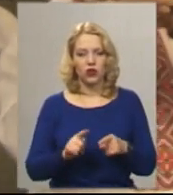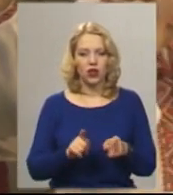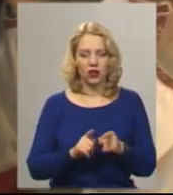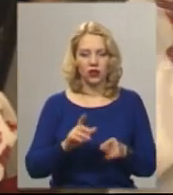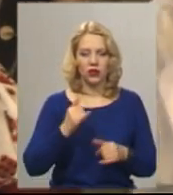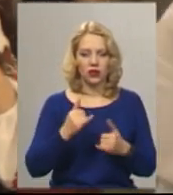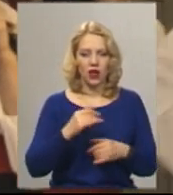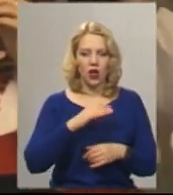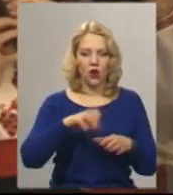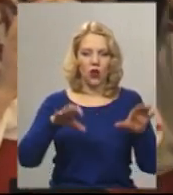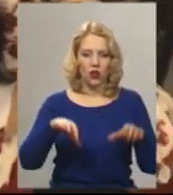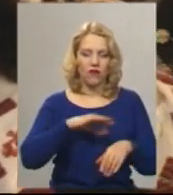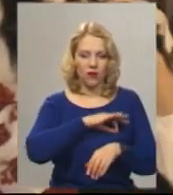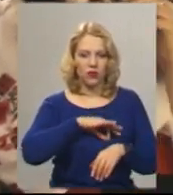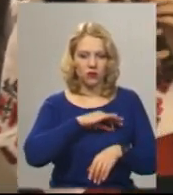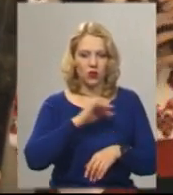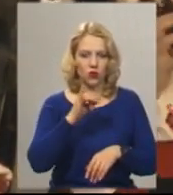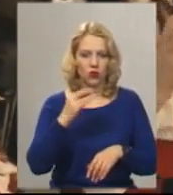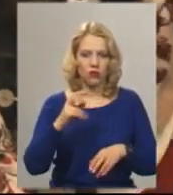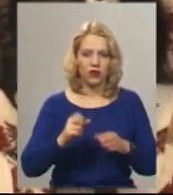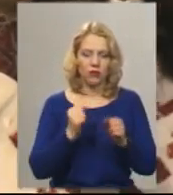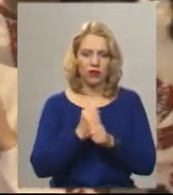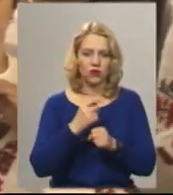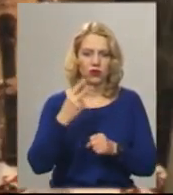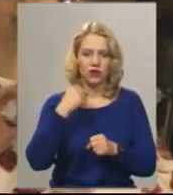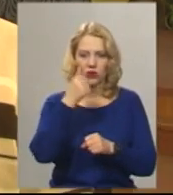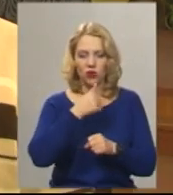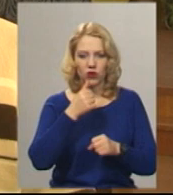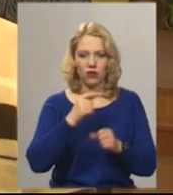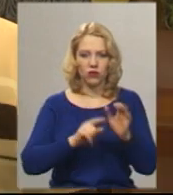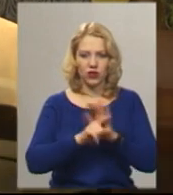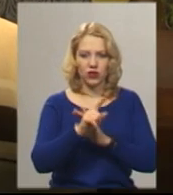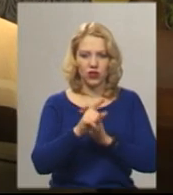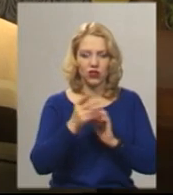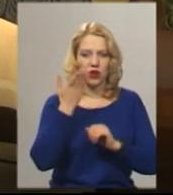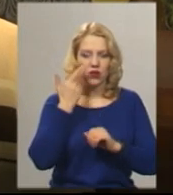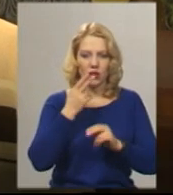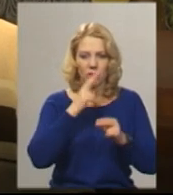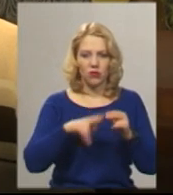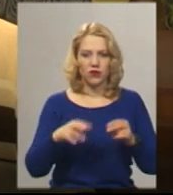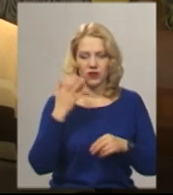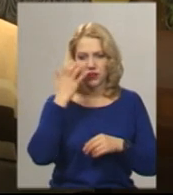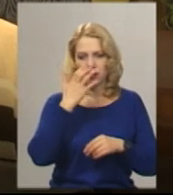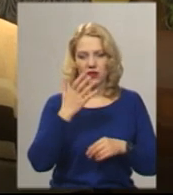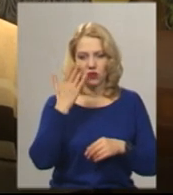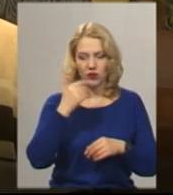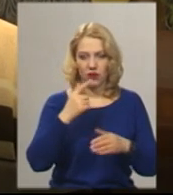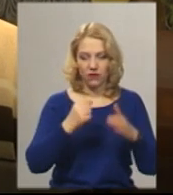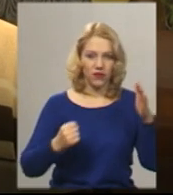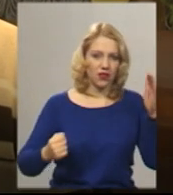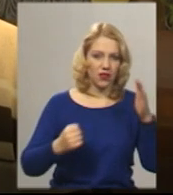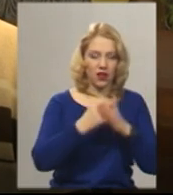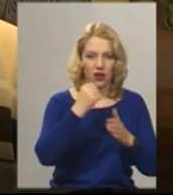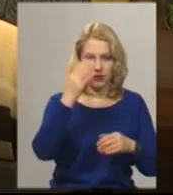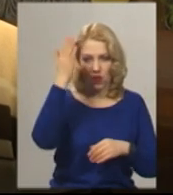профспілки УТОС Василь Бурбан. Він працює на підприємстві з 20 років, відколи втратив зір. Злетів з мотоцикла і вдарився головою і потирав зір.